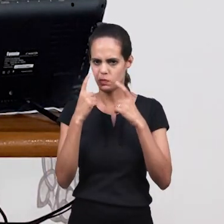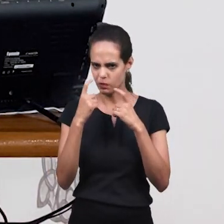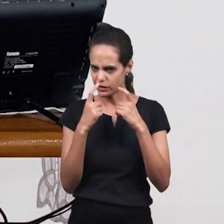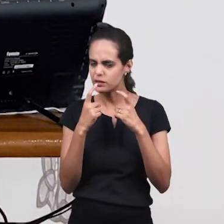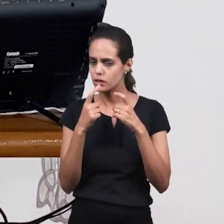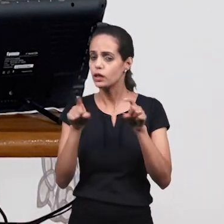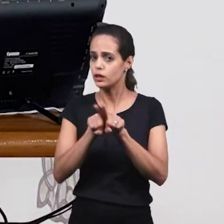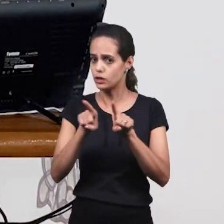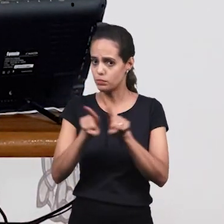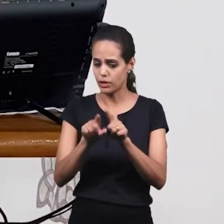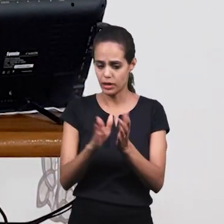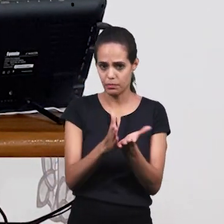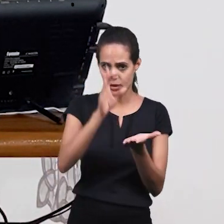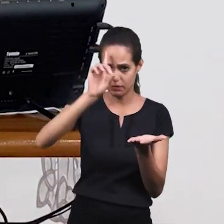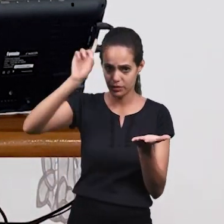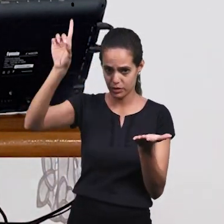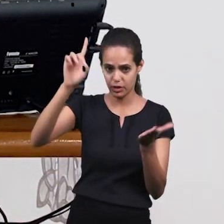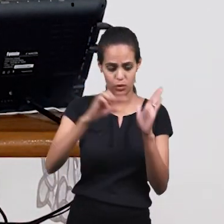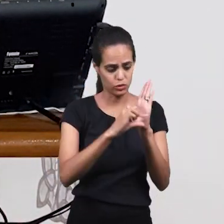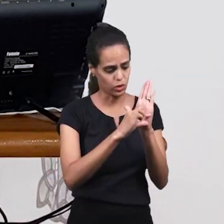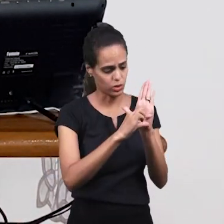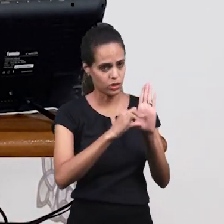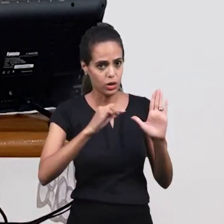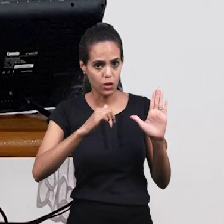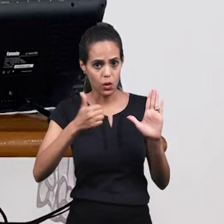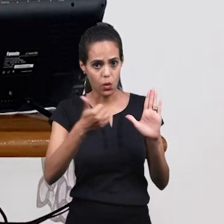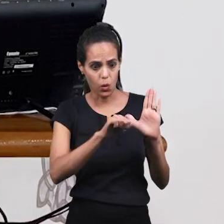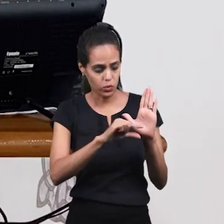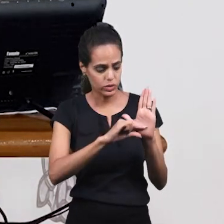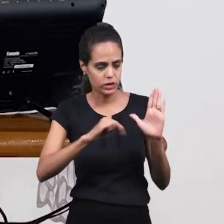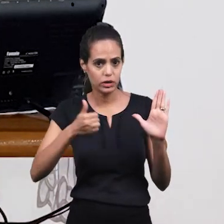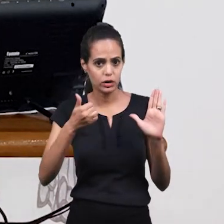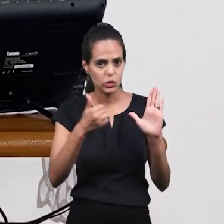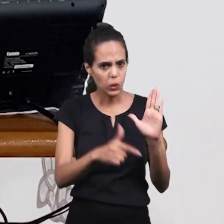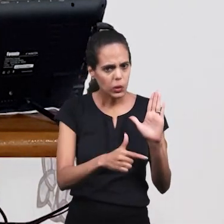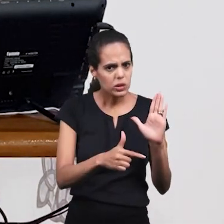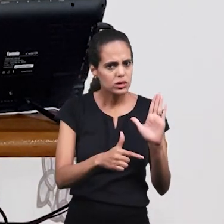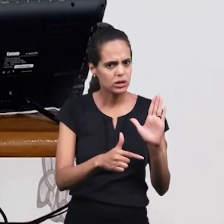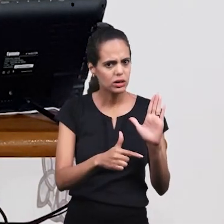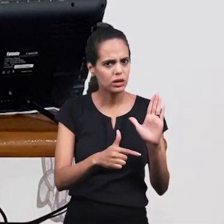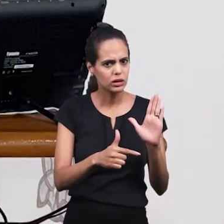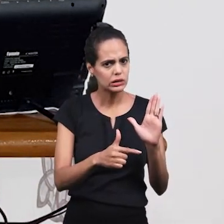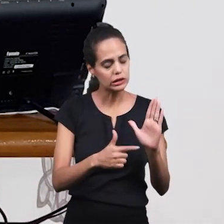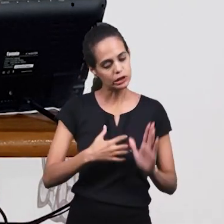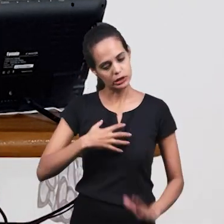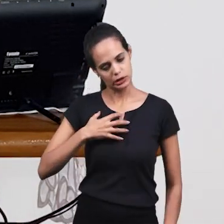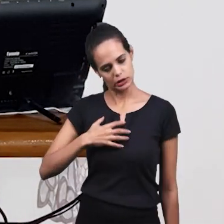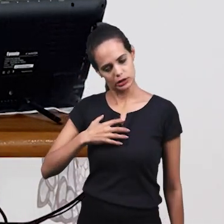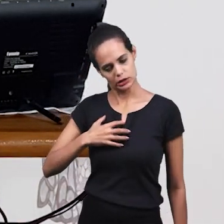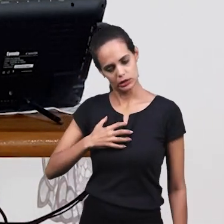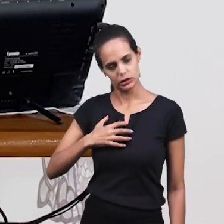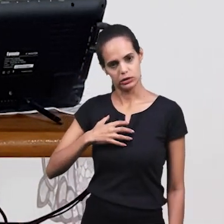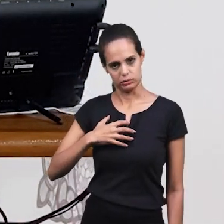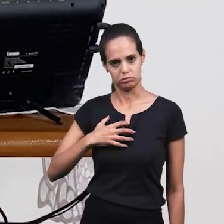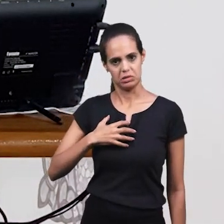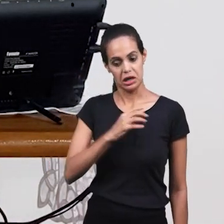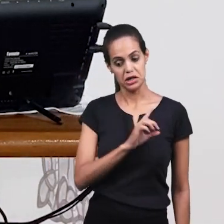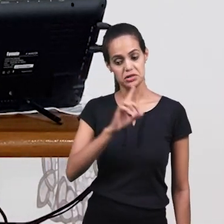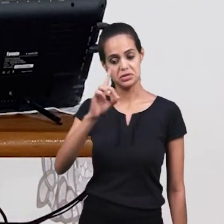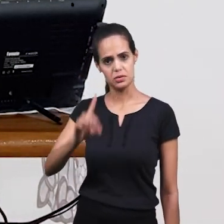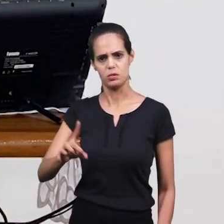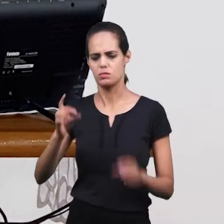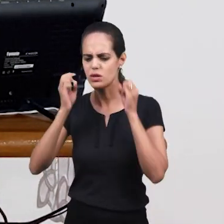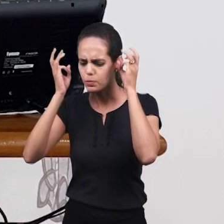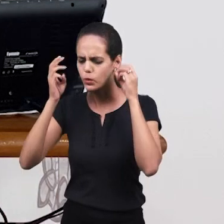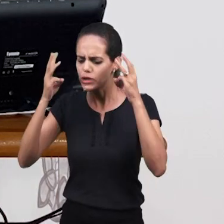leur agressivité par rapport à la personne de Moïse. Il est intéressant cela, mes frères, parce que quand nous voyons ces faits et nous regardons